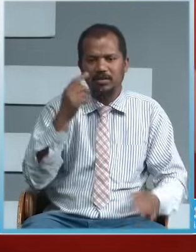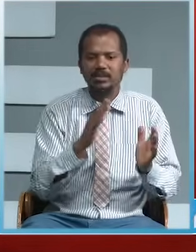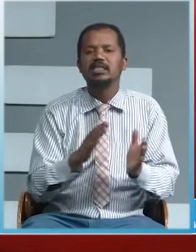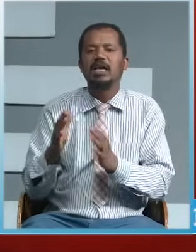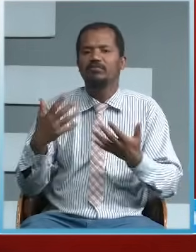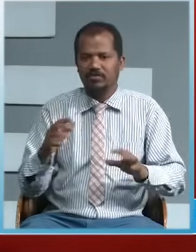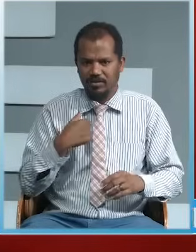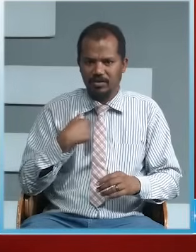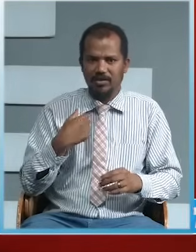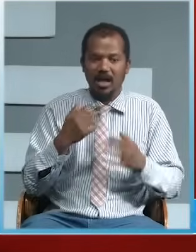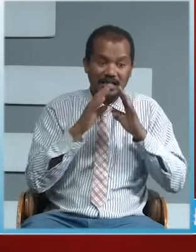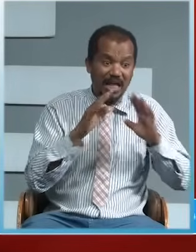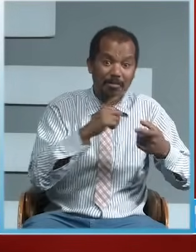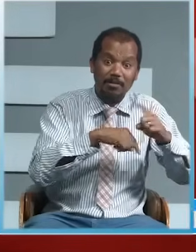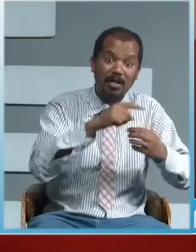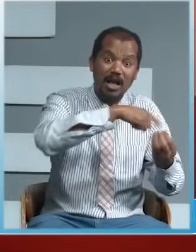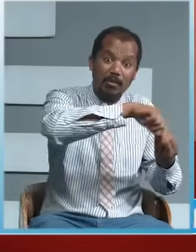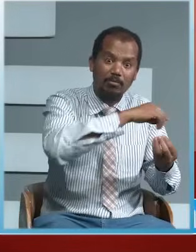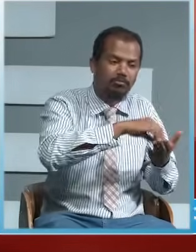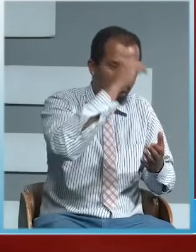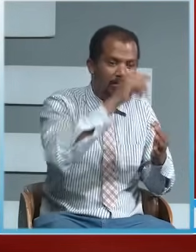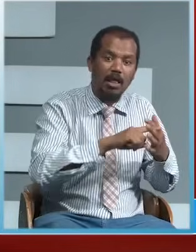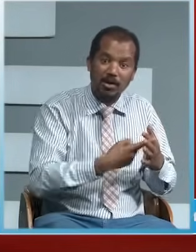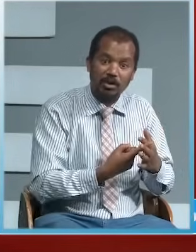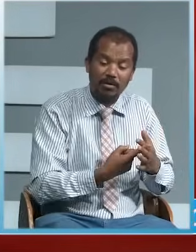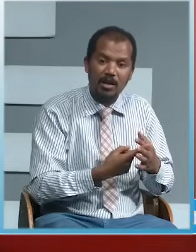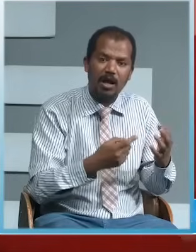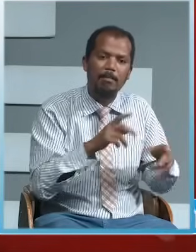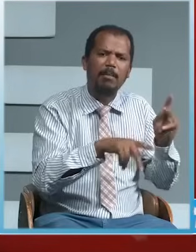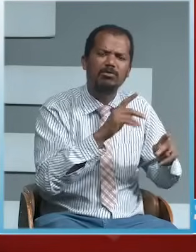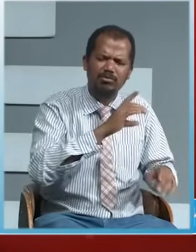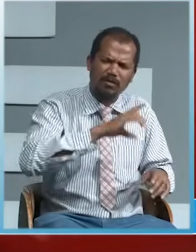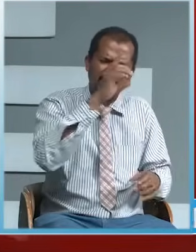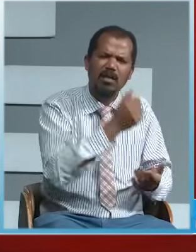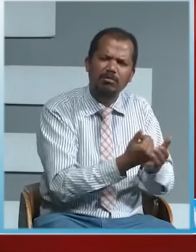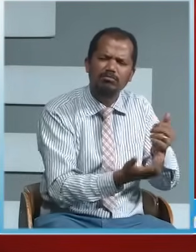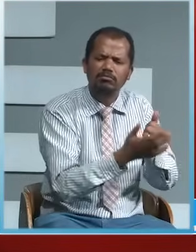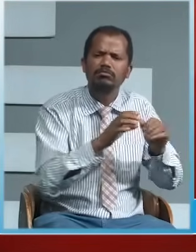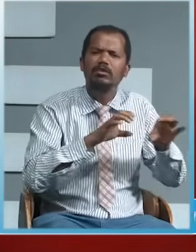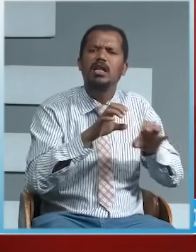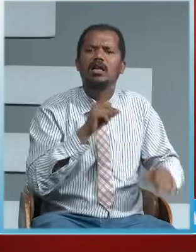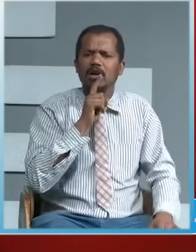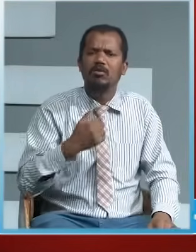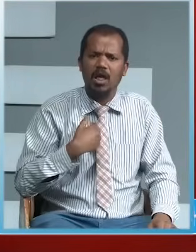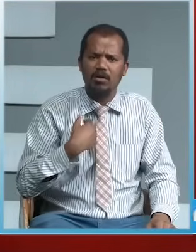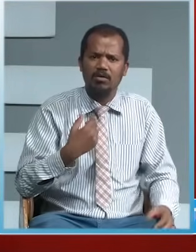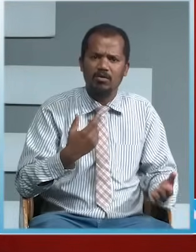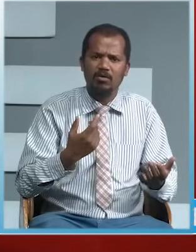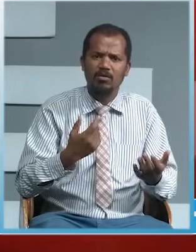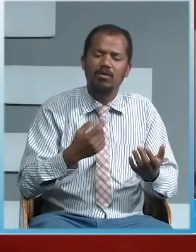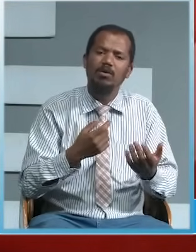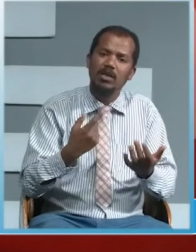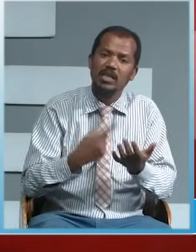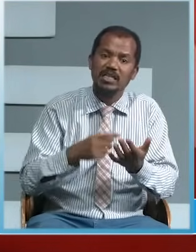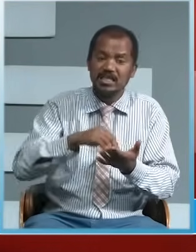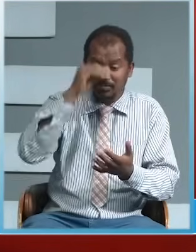እኛ ተዘጋጅተናል። አንጻራዊ ሰላም በመጣባቸው አካባቢዎች ላይ ትምህርት ለማስጀመር ማህበረሰቡም ከፍተኛ ርብርብ እያደረገ ነው ያለ። እነዚህ አካባቢዎች ላይም